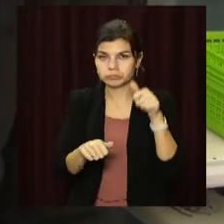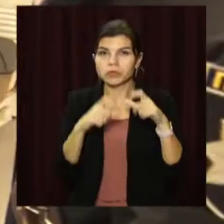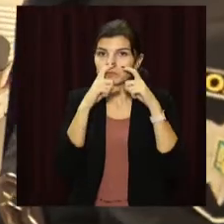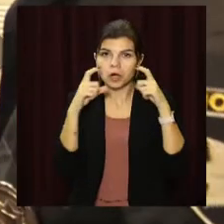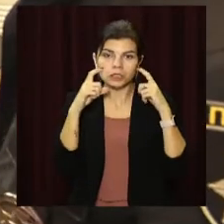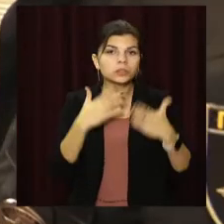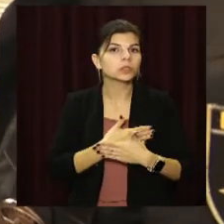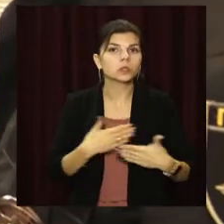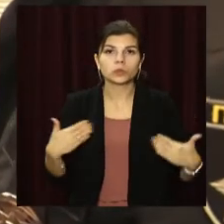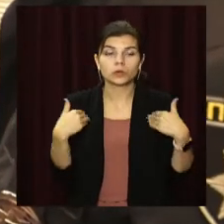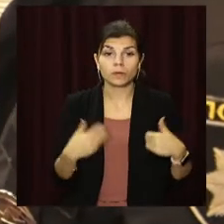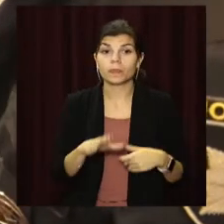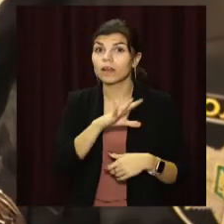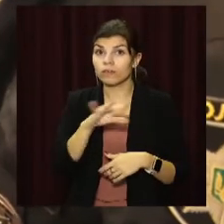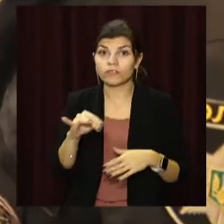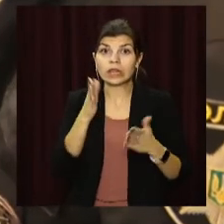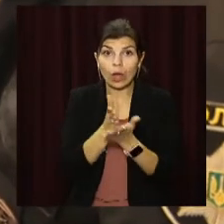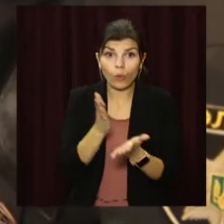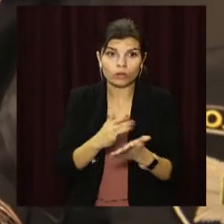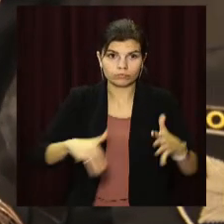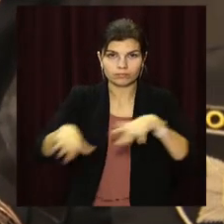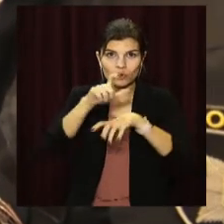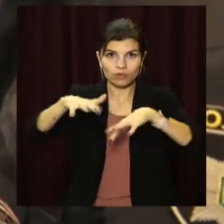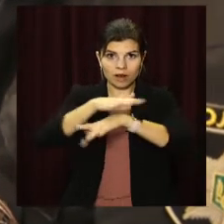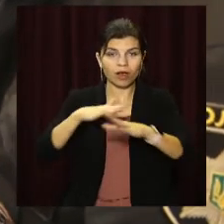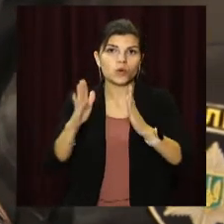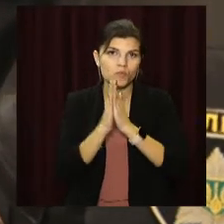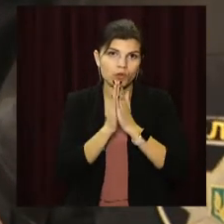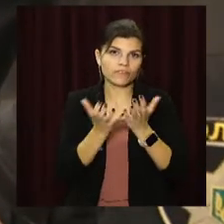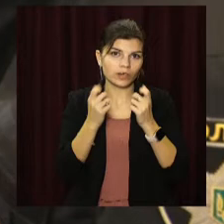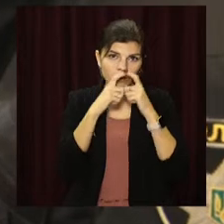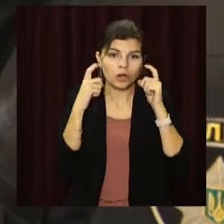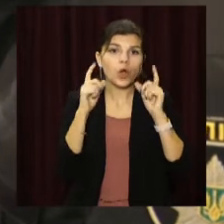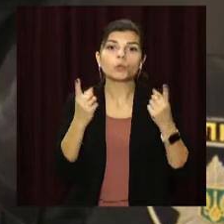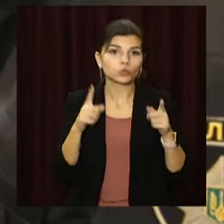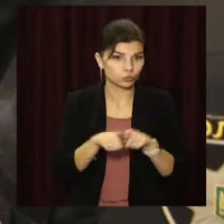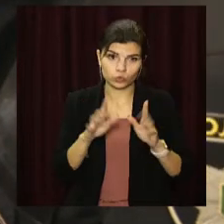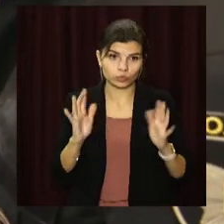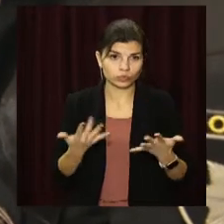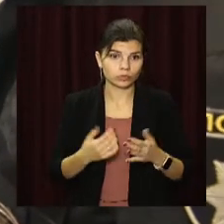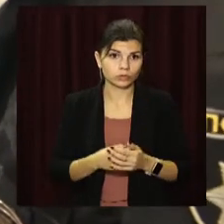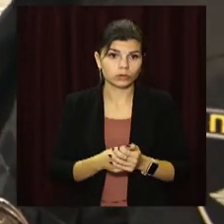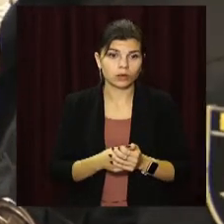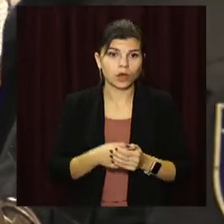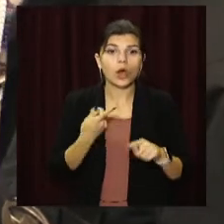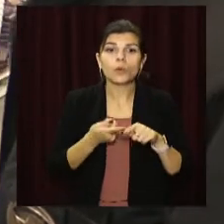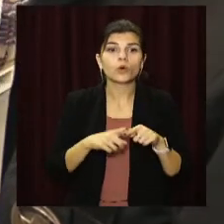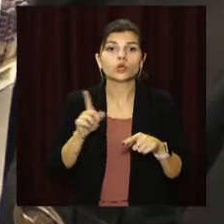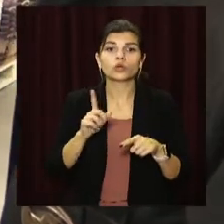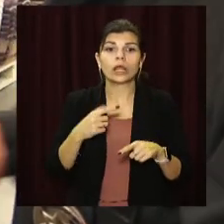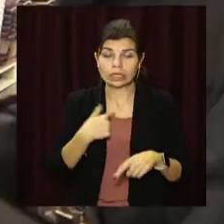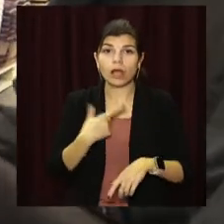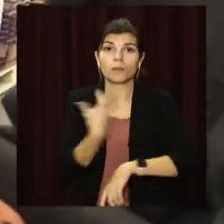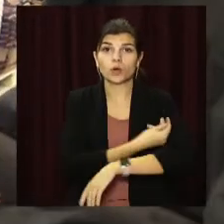масками. Ви знаходитесь у будівлі без засобів індивідуального захисту. Чому так сталося? Це сталося тому, що я